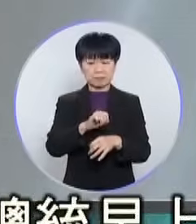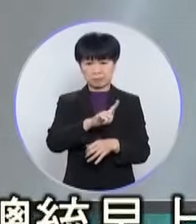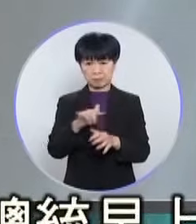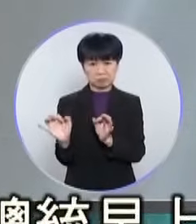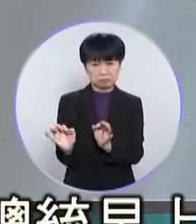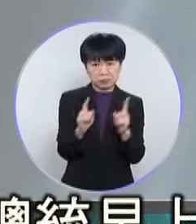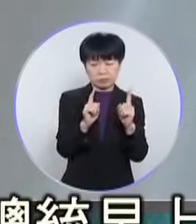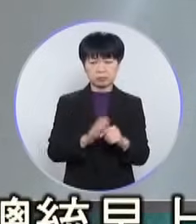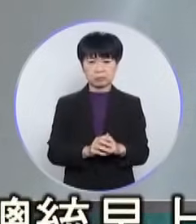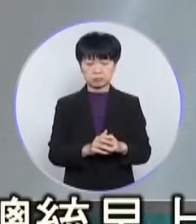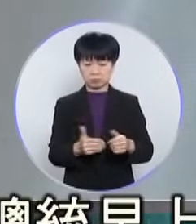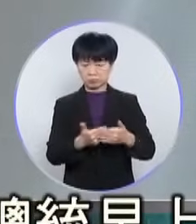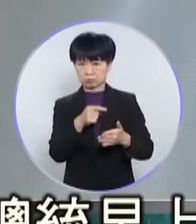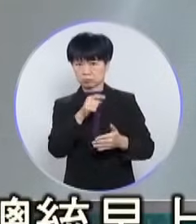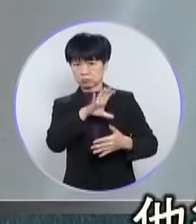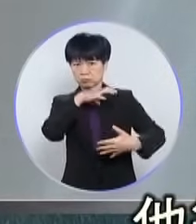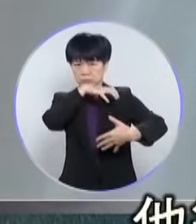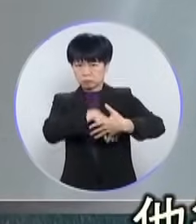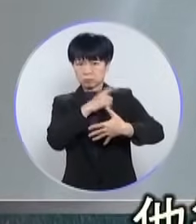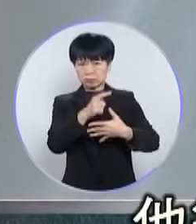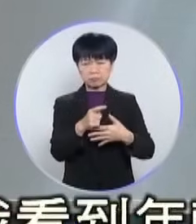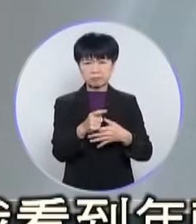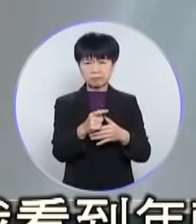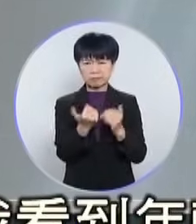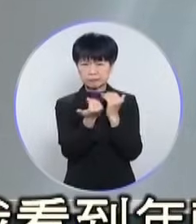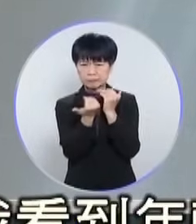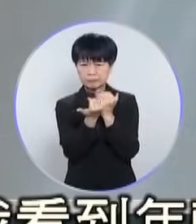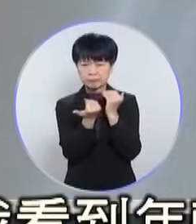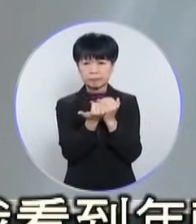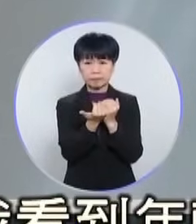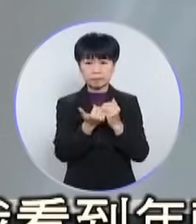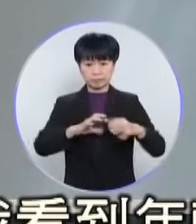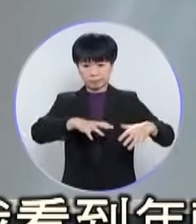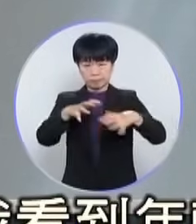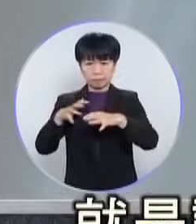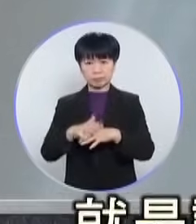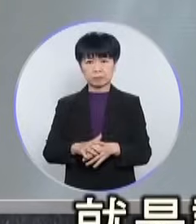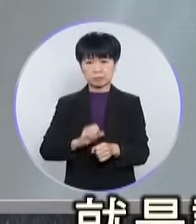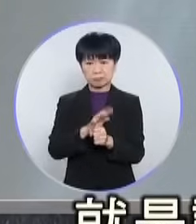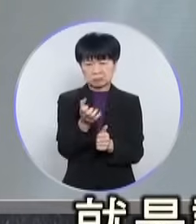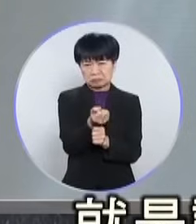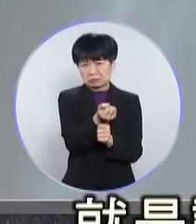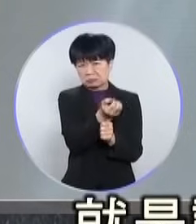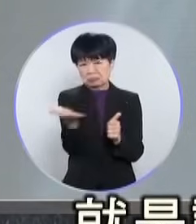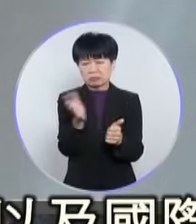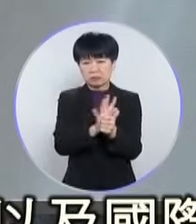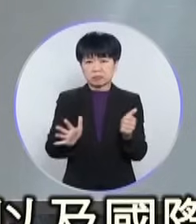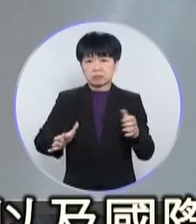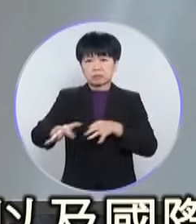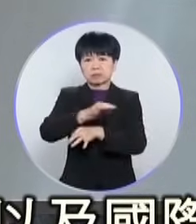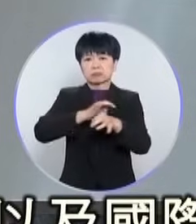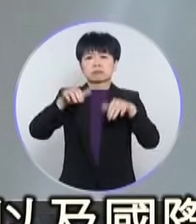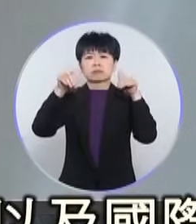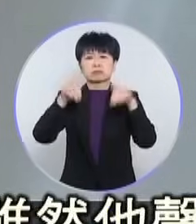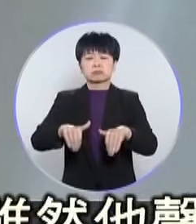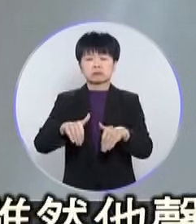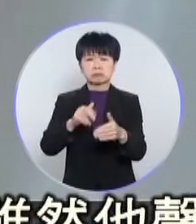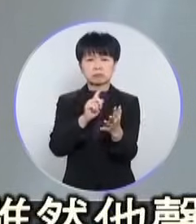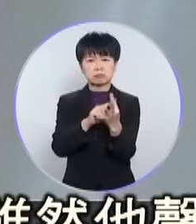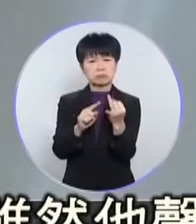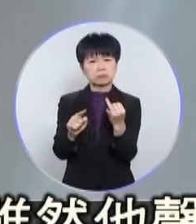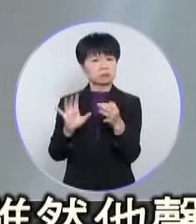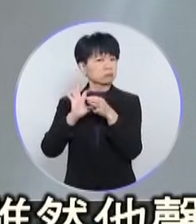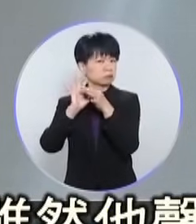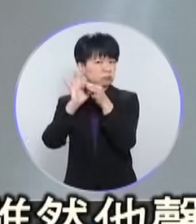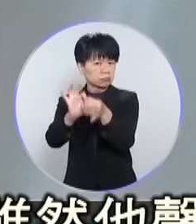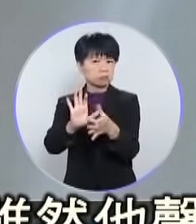辩论之前，蔡总统早上有元旦文告嘛， 是， 他等于是我看到了年轻版的蔡英文啊，就是在两岸以及国际的用词上面呢，虽